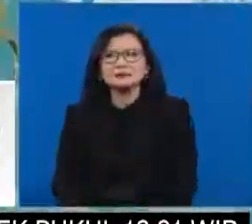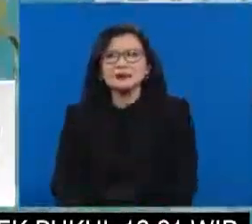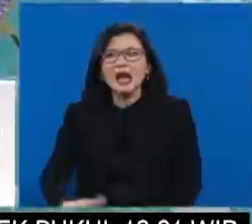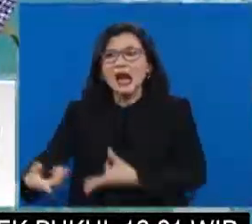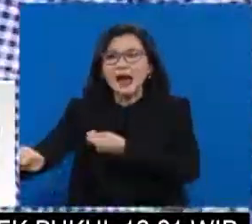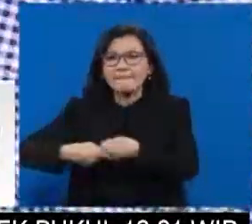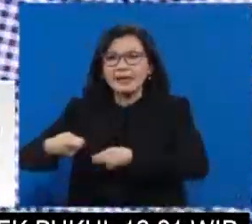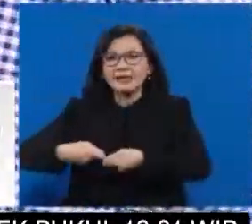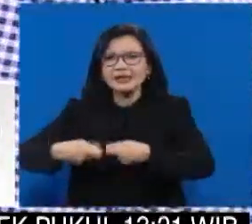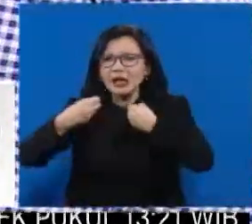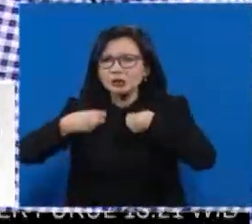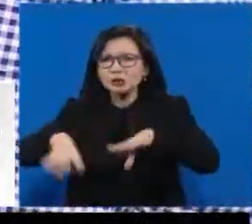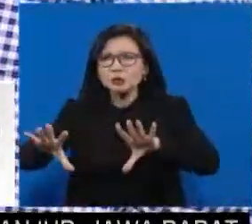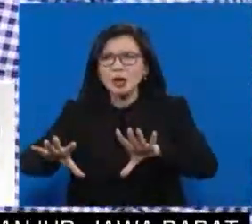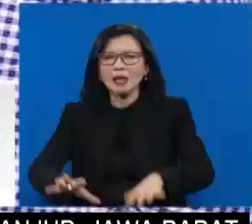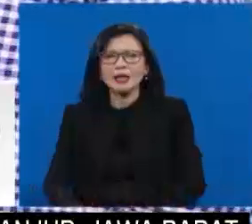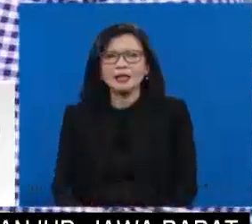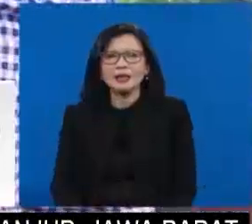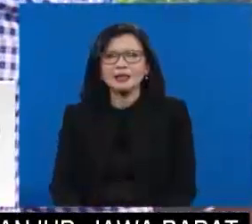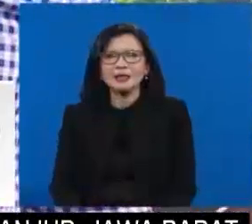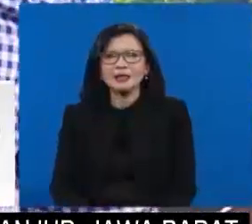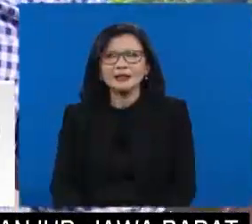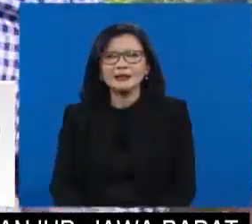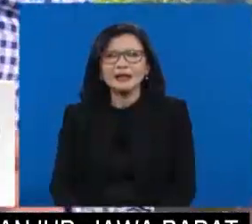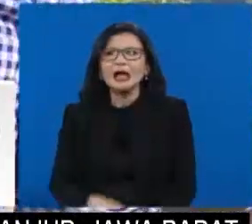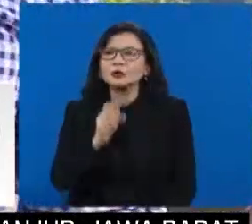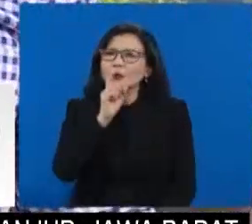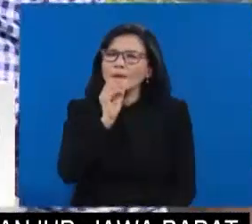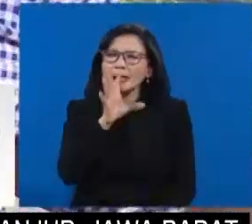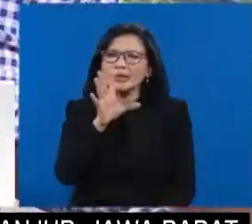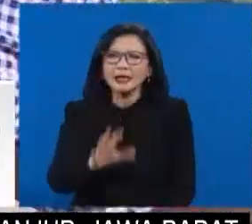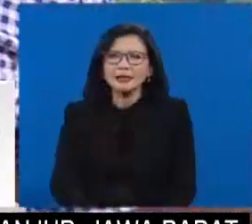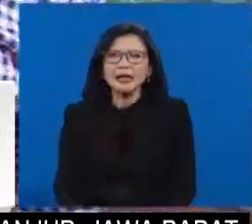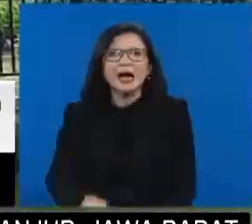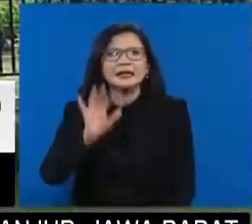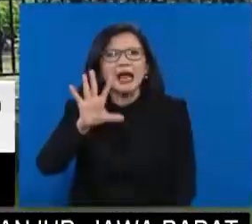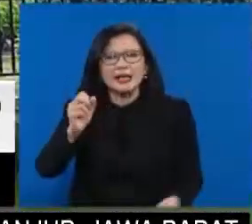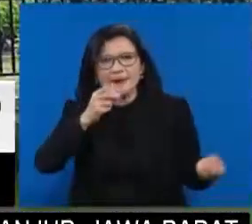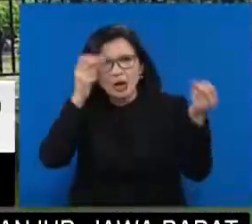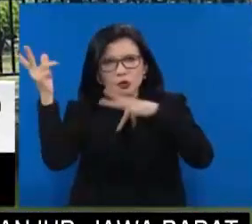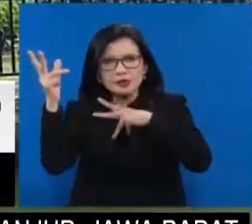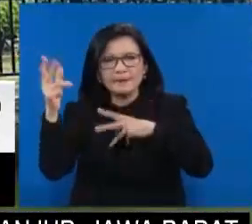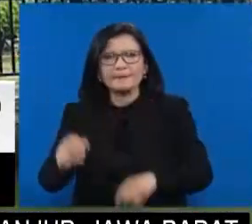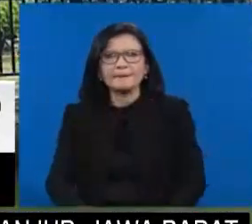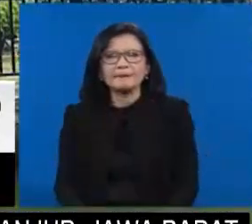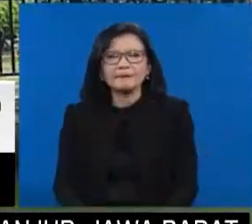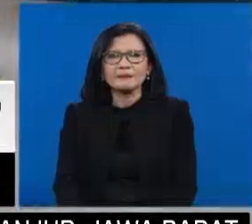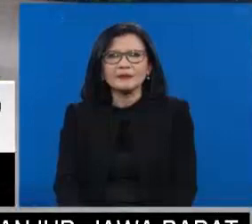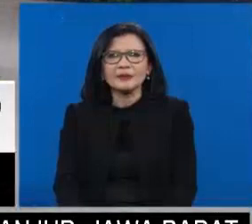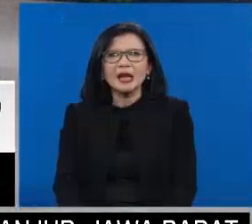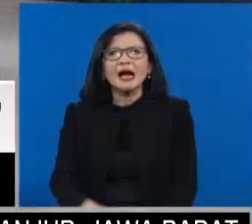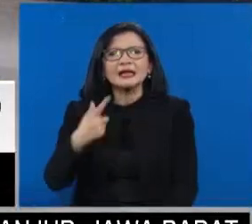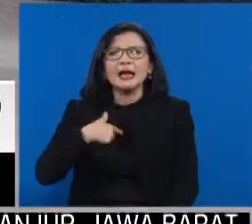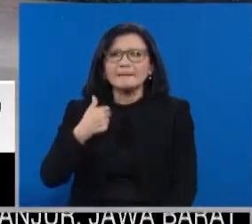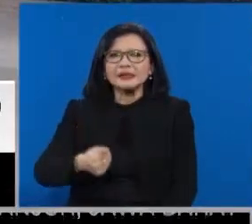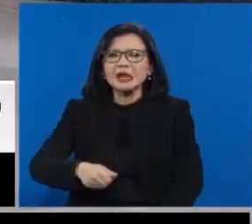promosi dan penjualan korporat Adi Komuter Property Aan Susanto menambahkan, ada 5 konsep atau ciri TOD, yaitu walkable